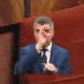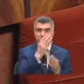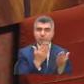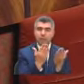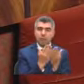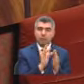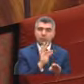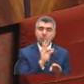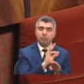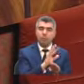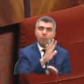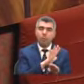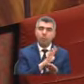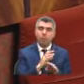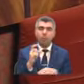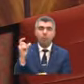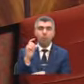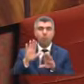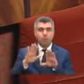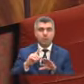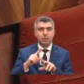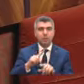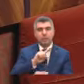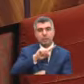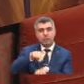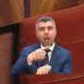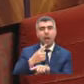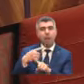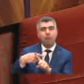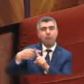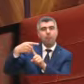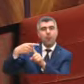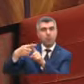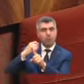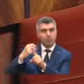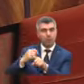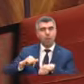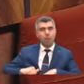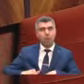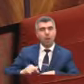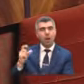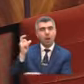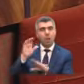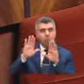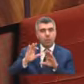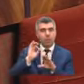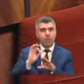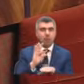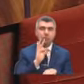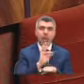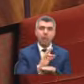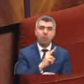الأمية بالمساجد تلقن في شكل ساعات إضافية، وستعين الوزارة في تأطير المستفيدين من هذه الدروس